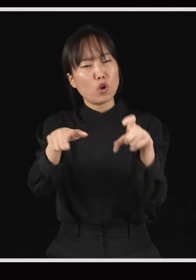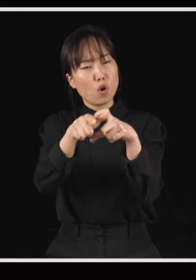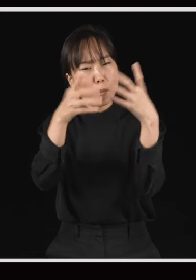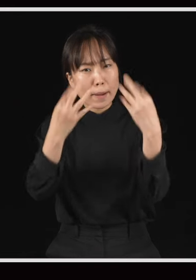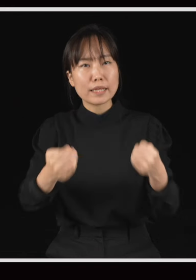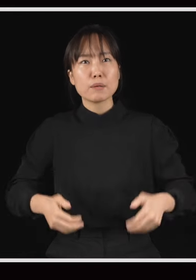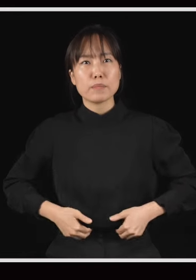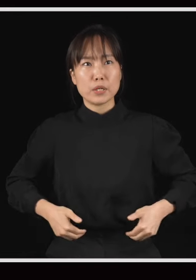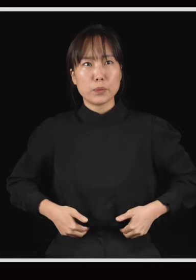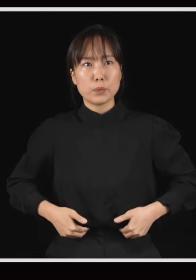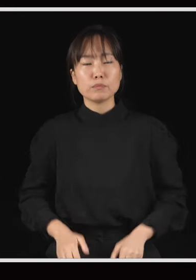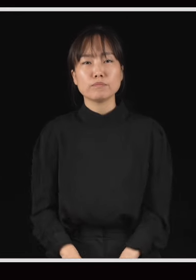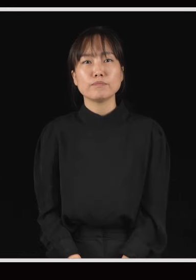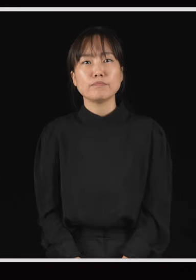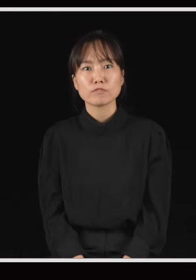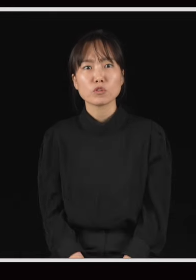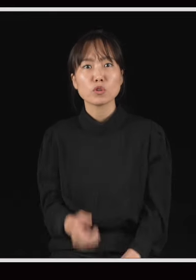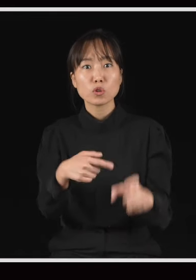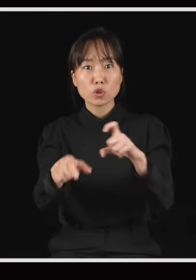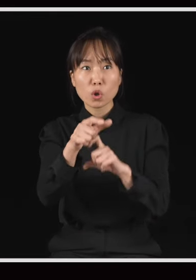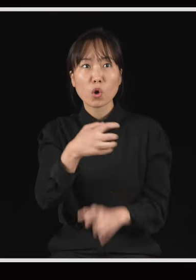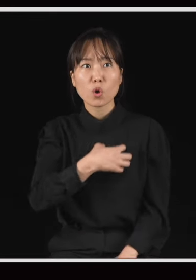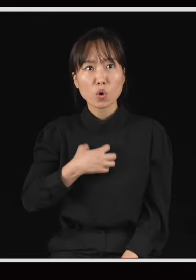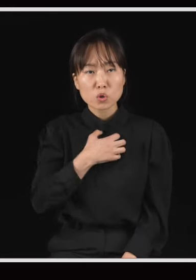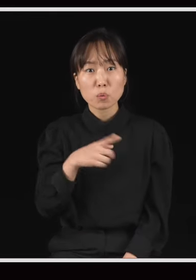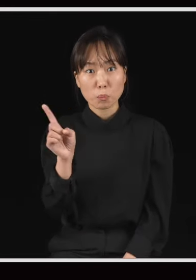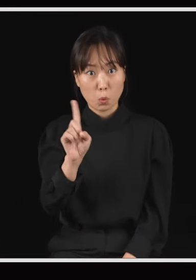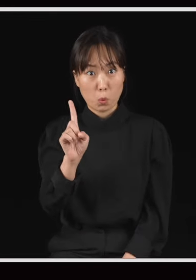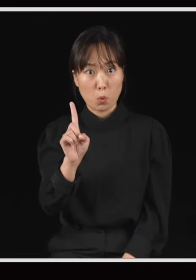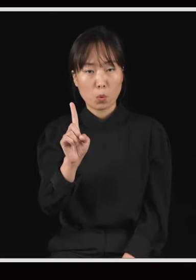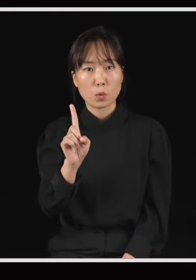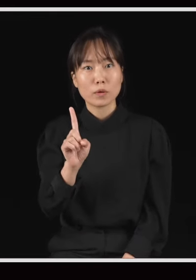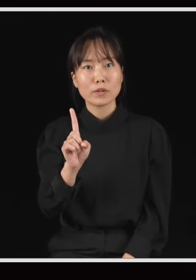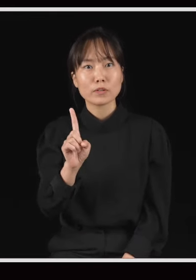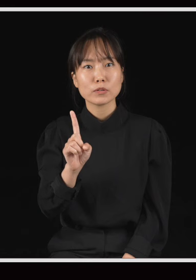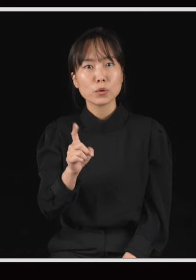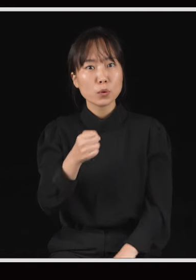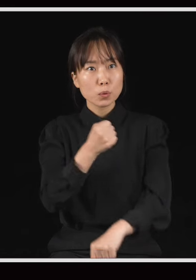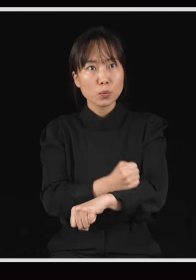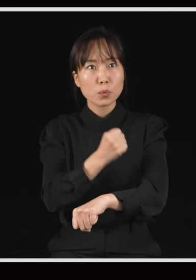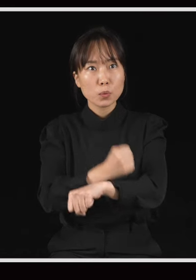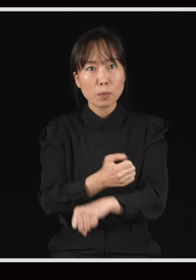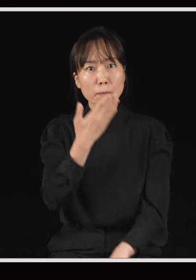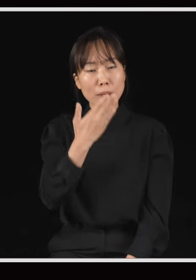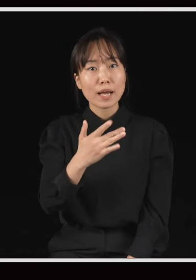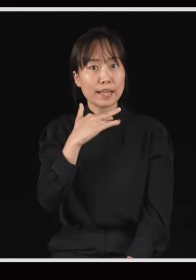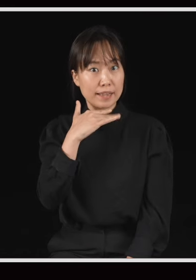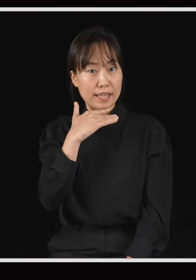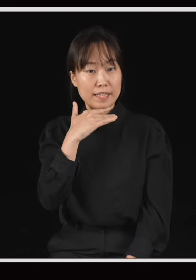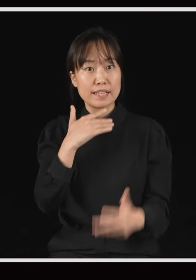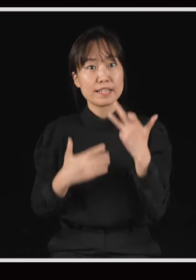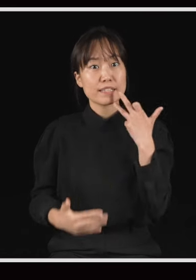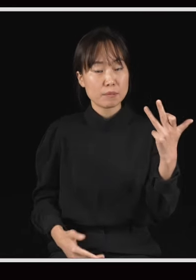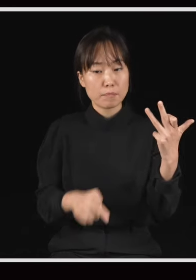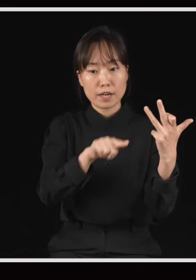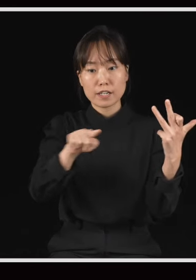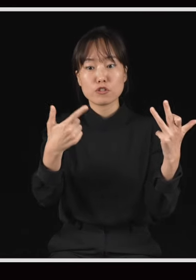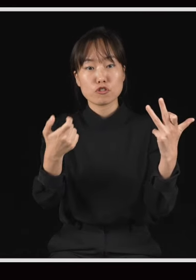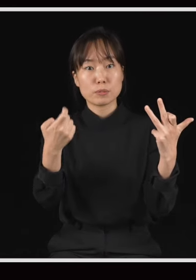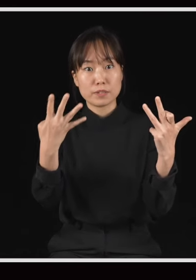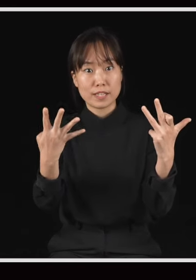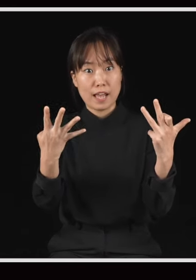있습니다. 더 큰 문제는 이건 다 이미 아시겠지만, 자, 생산 가능 연령이라고